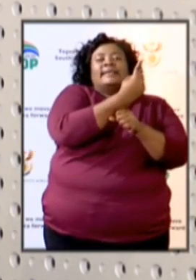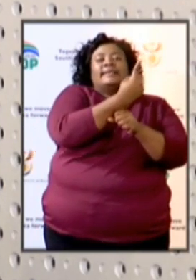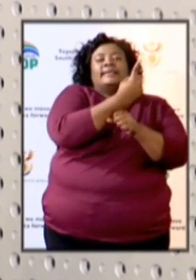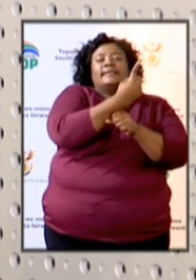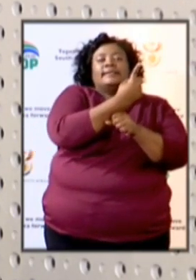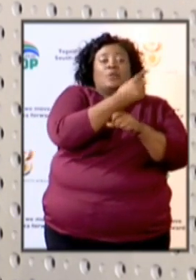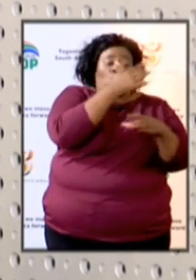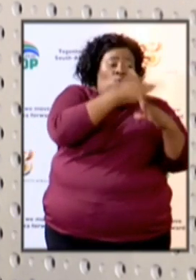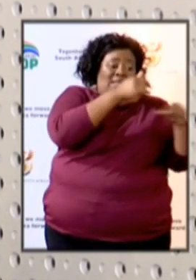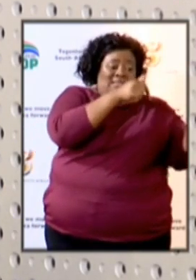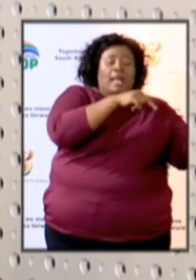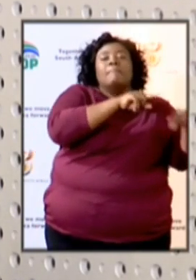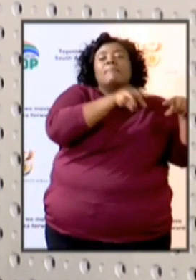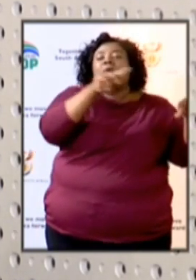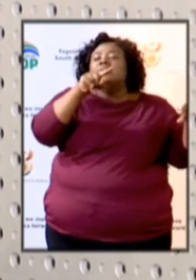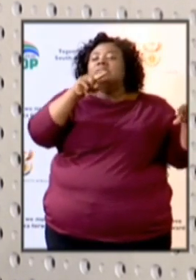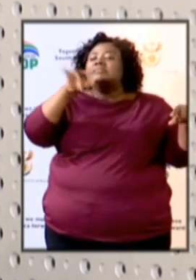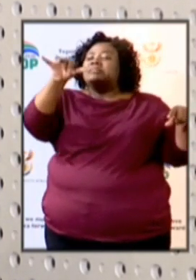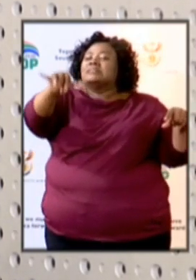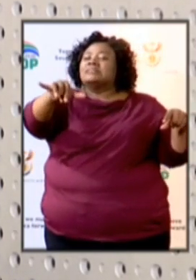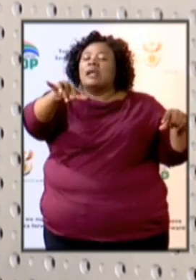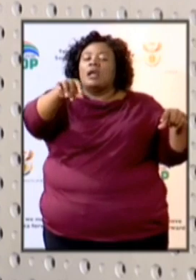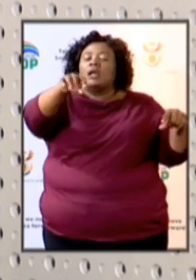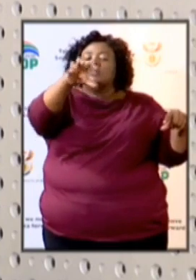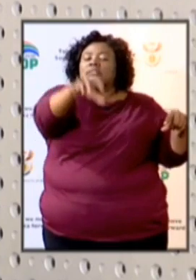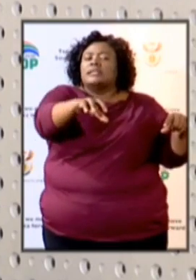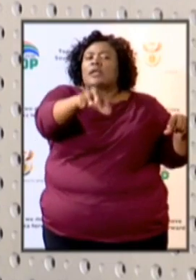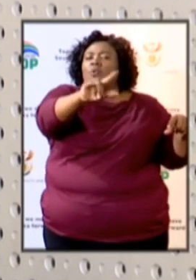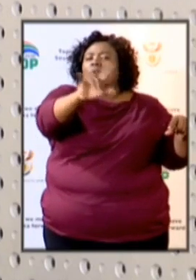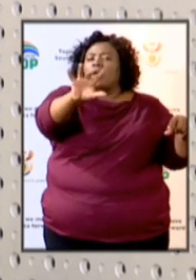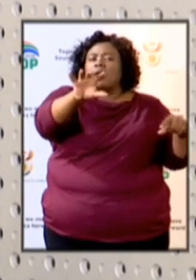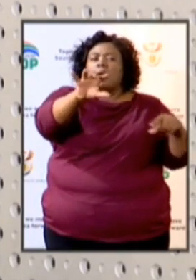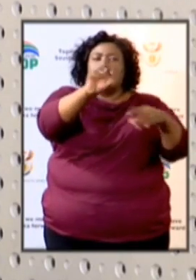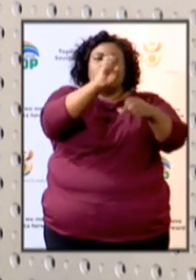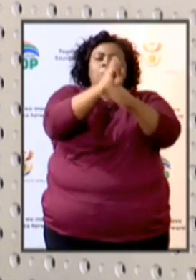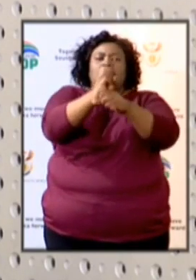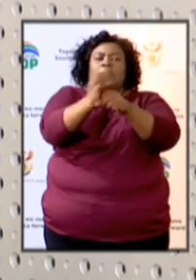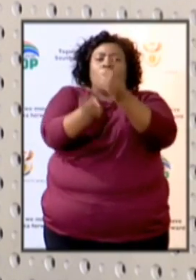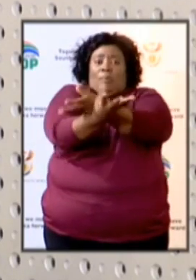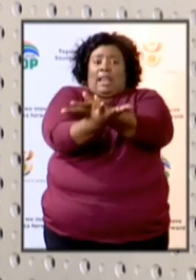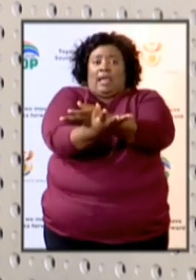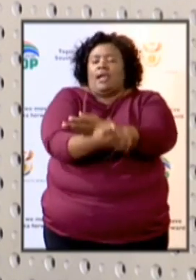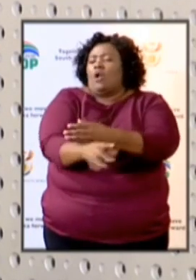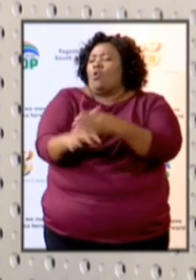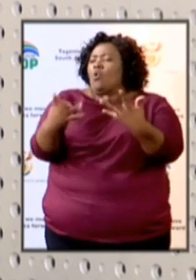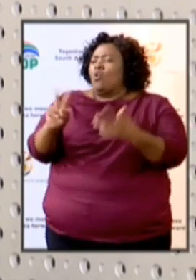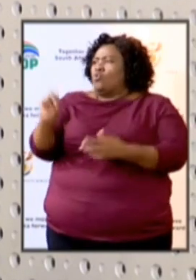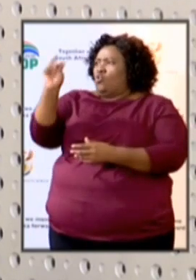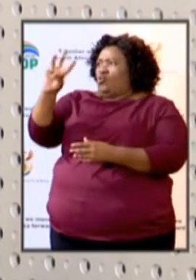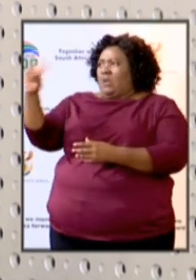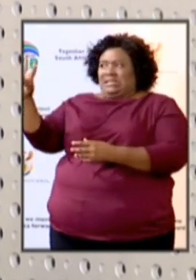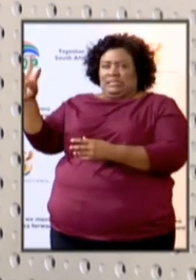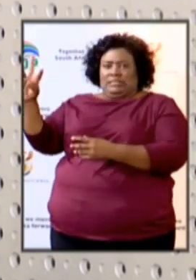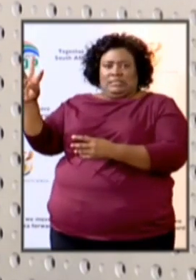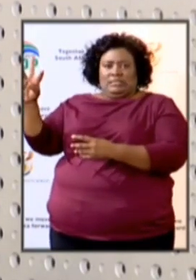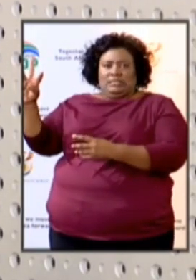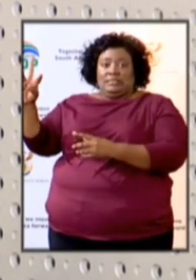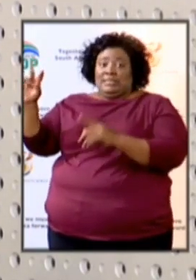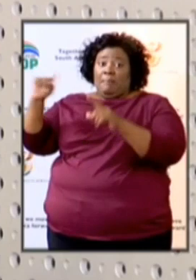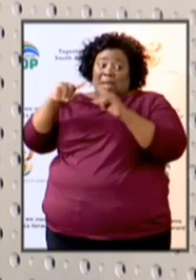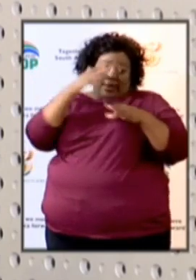behlala eMpumalanga noma behlale Northwest labo bazovunyelwa kodwa bazofanele ukuthi babe